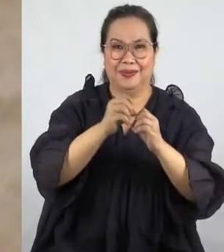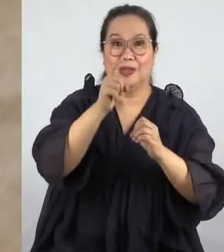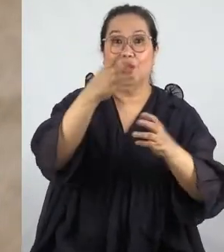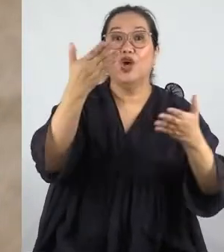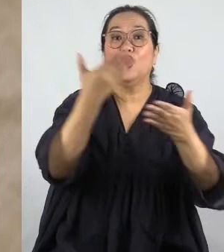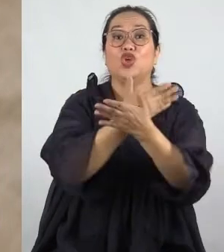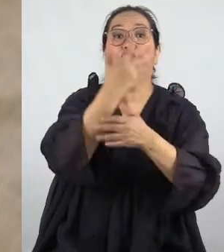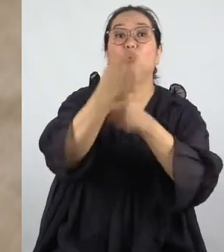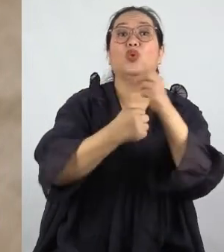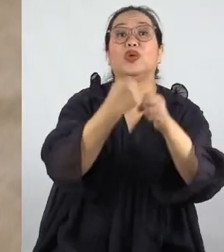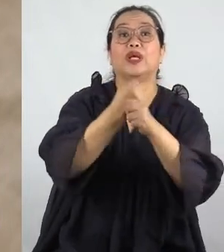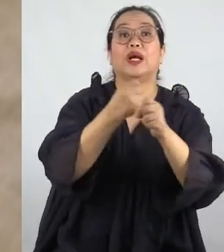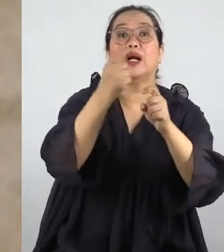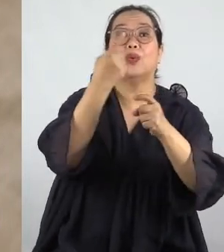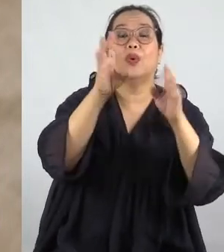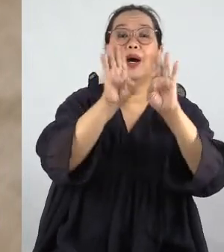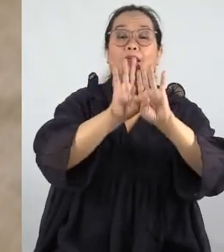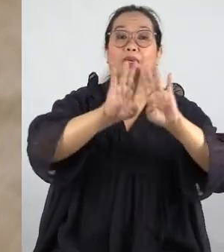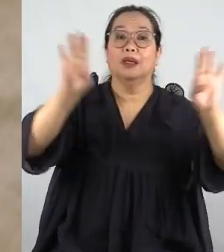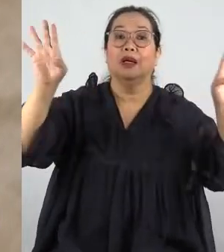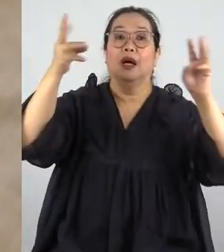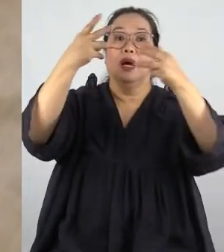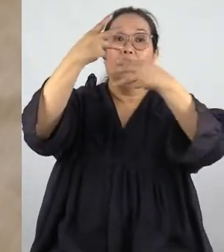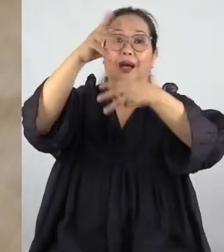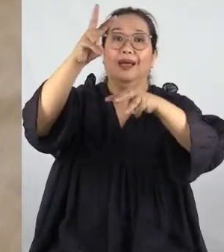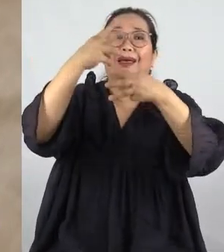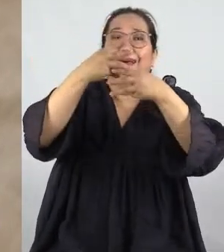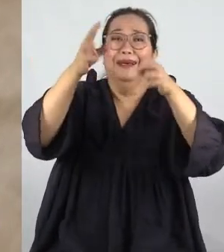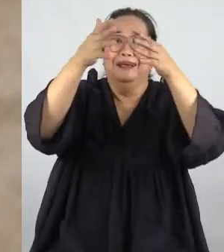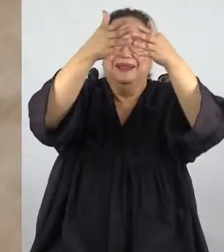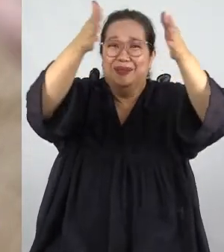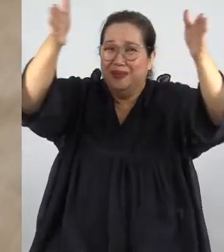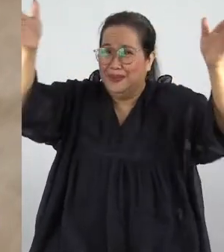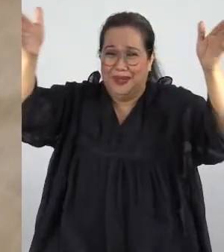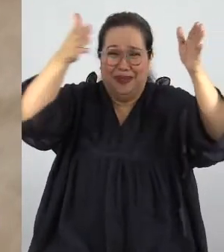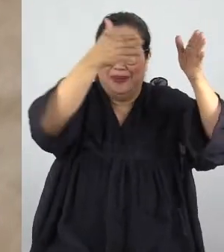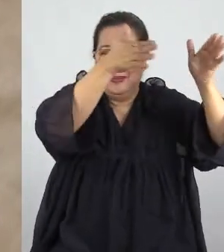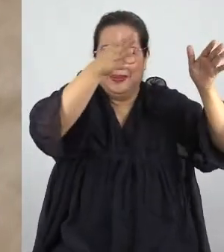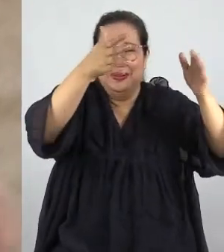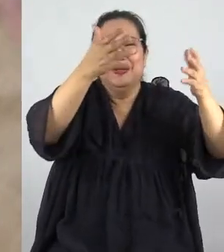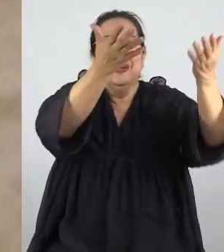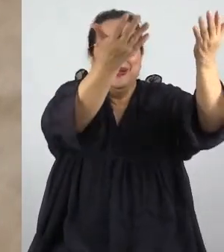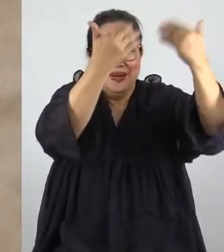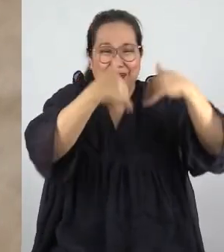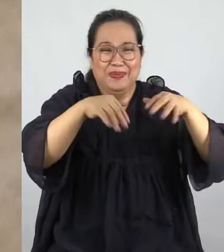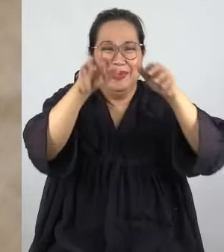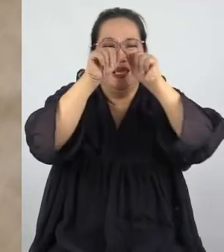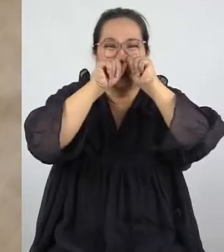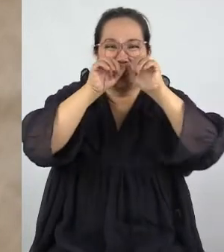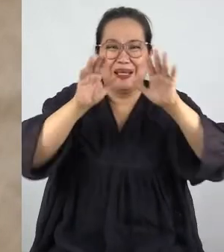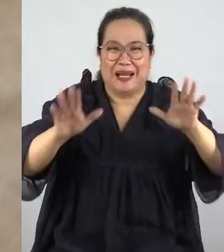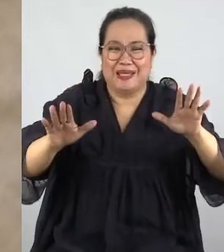bagong taon, buksan ang lahat ng bintana para pumasok ang